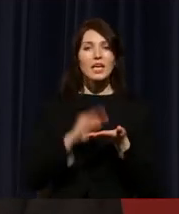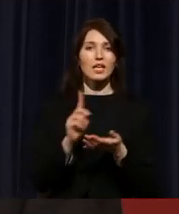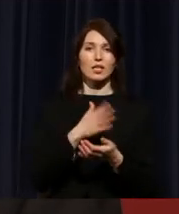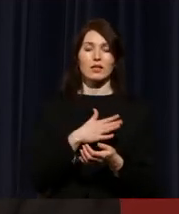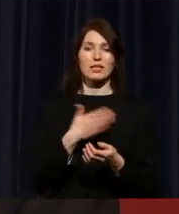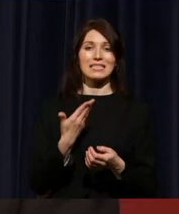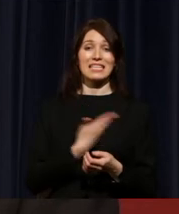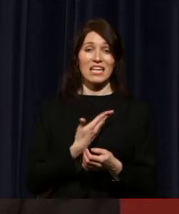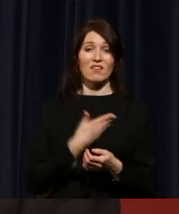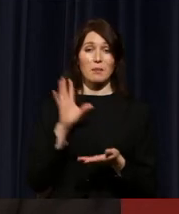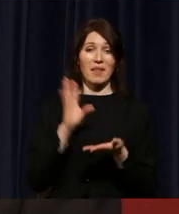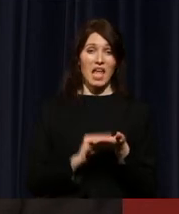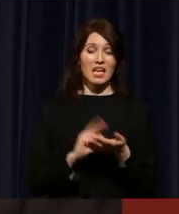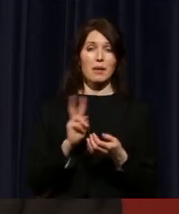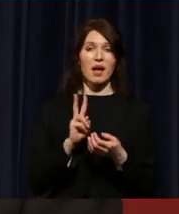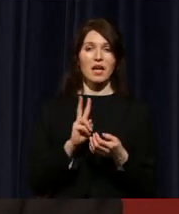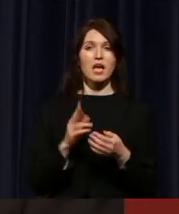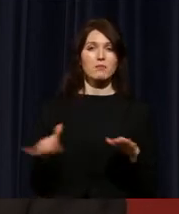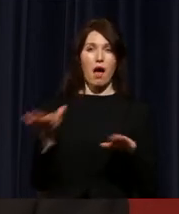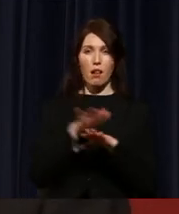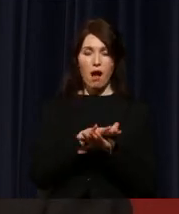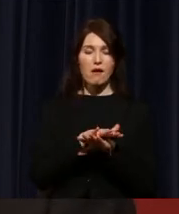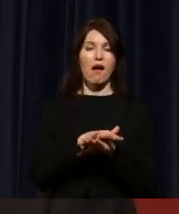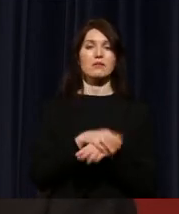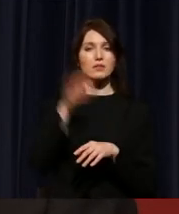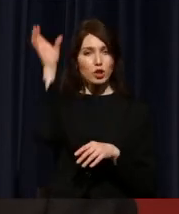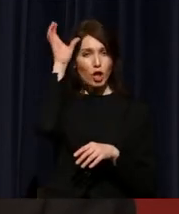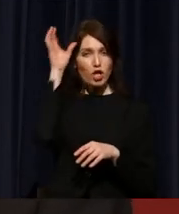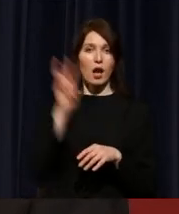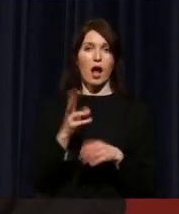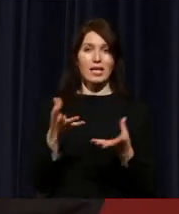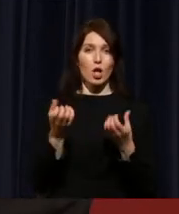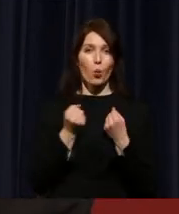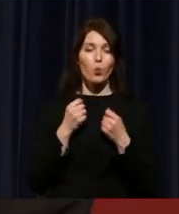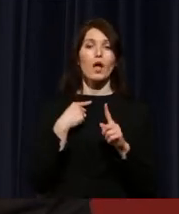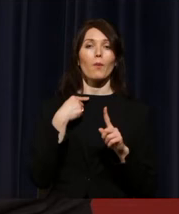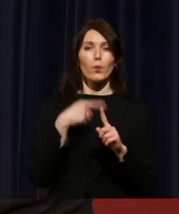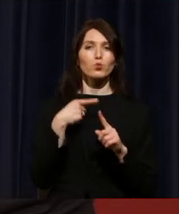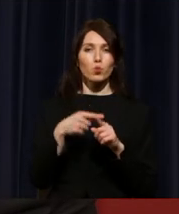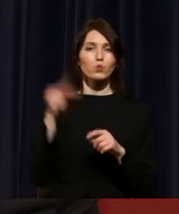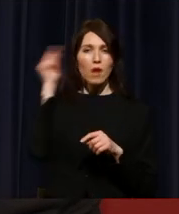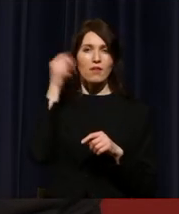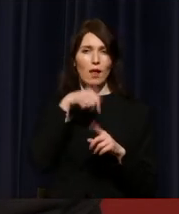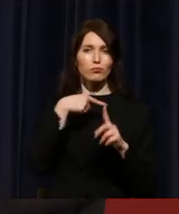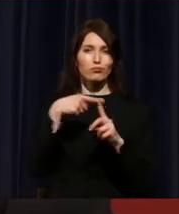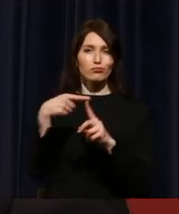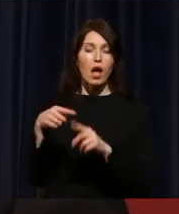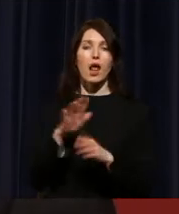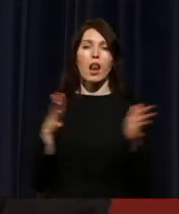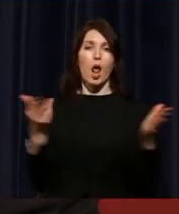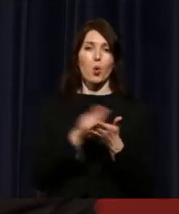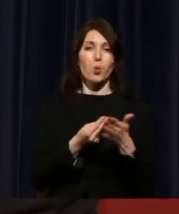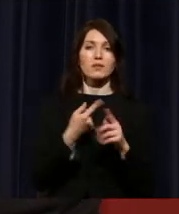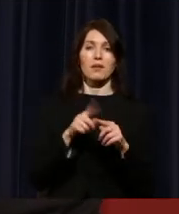ļoti dzīves pieredze, kas slāņojās kopā ar zināšanām, kas ir iegūtas un papildināts, noteikti ir liela nozīme, tāpēc ar to